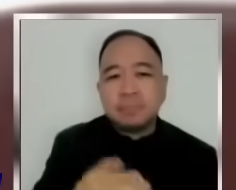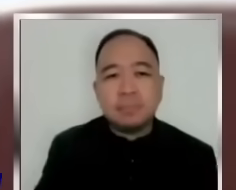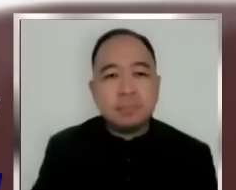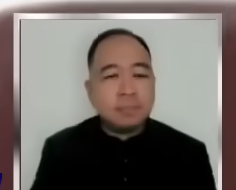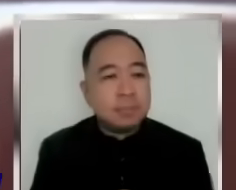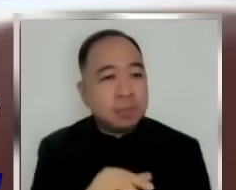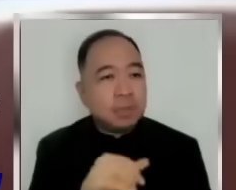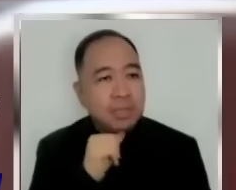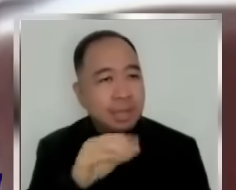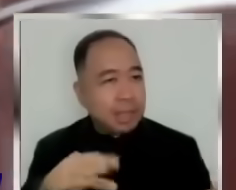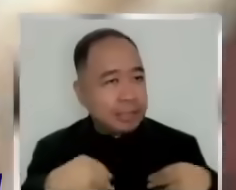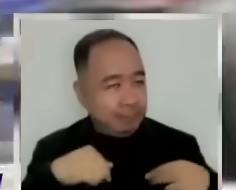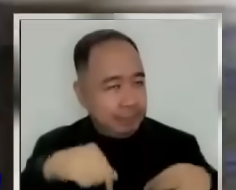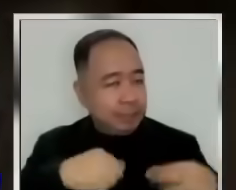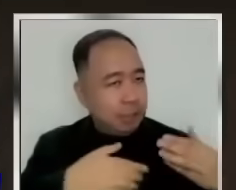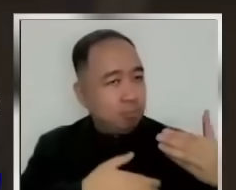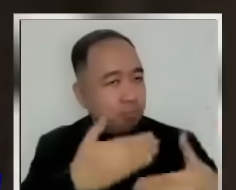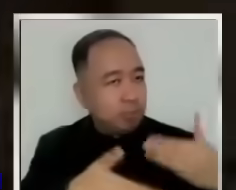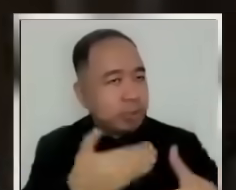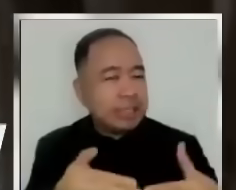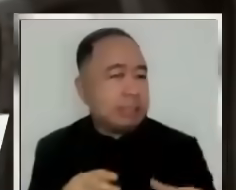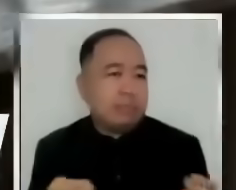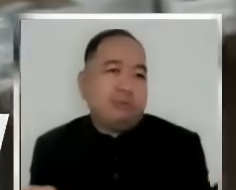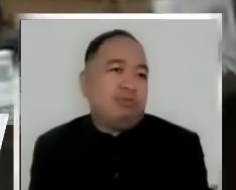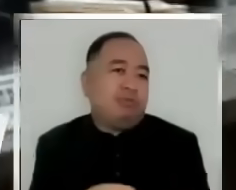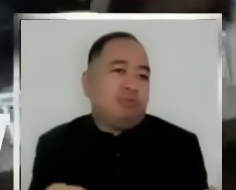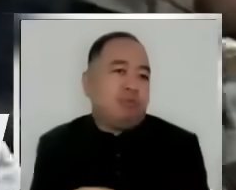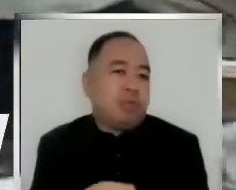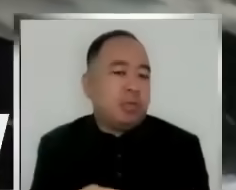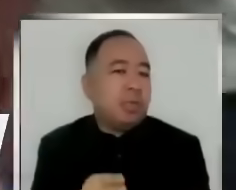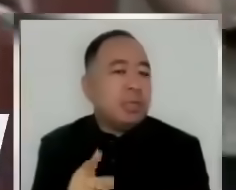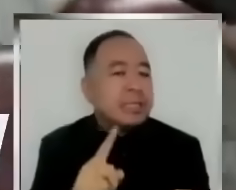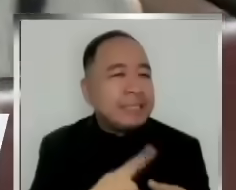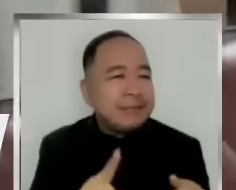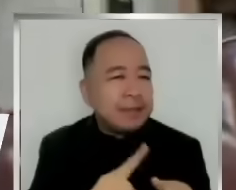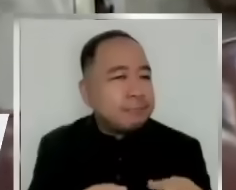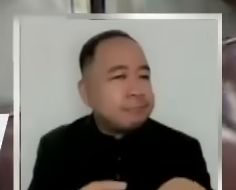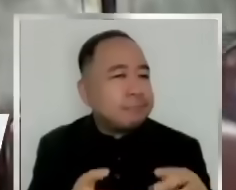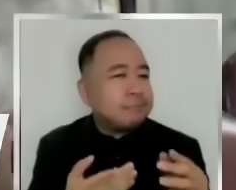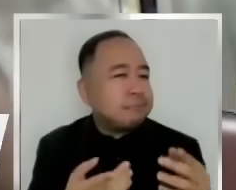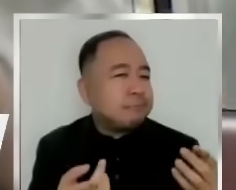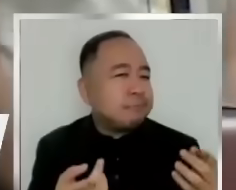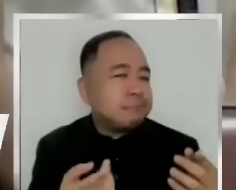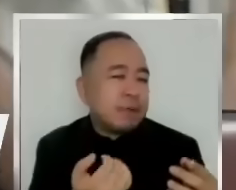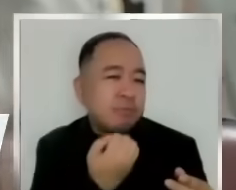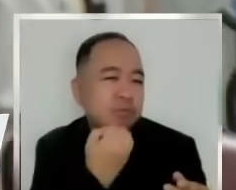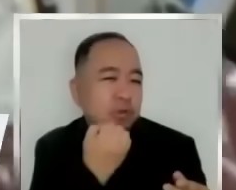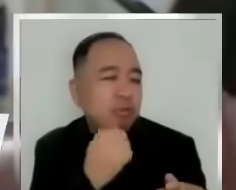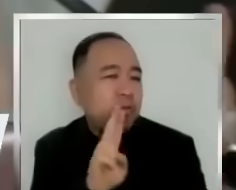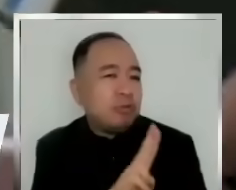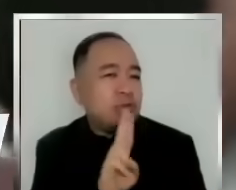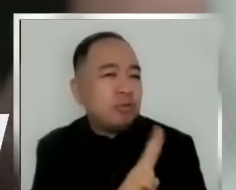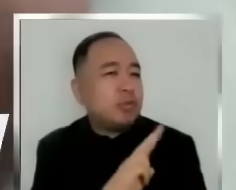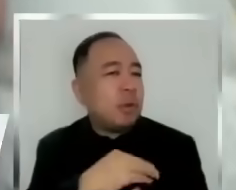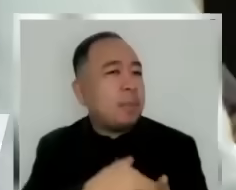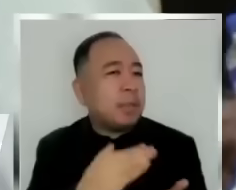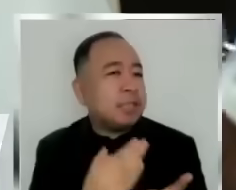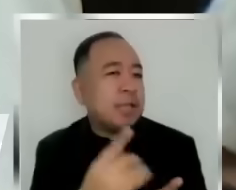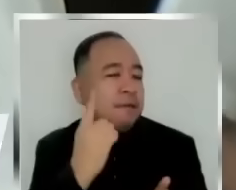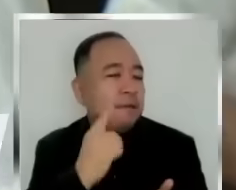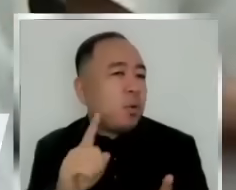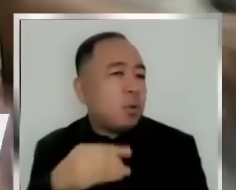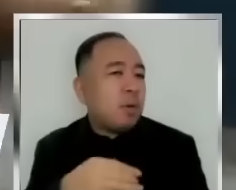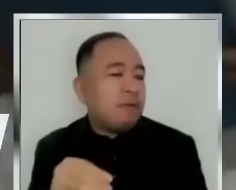proceedings, sino-shortcut po natin ang maanomalyang paggamit ng pondo ng Office of the Vice President in